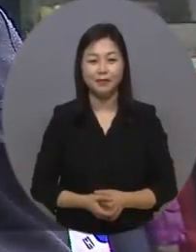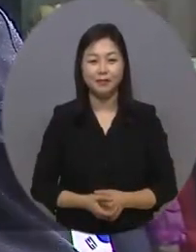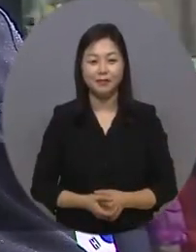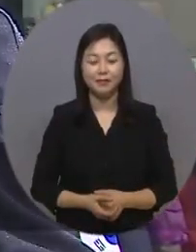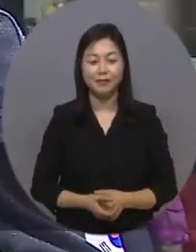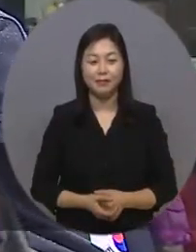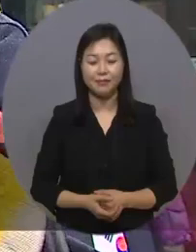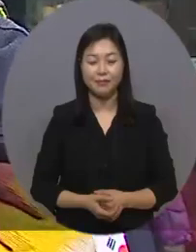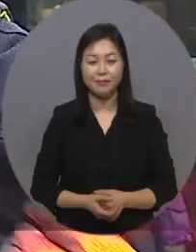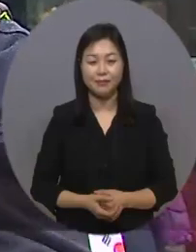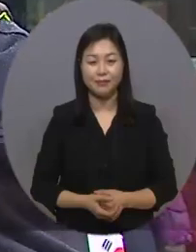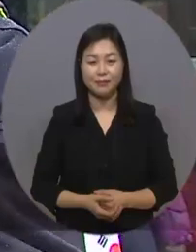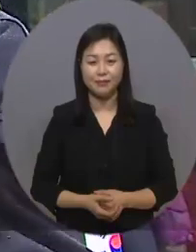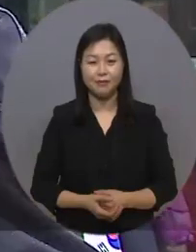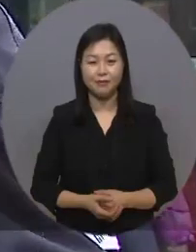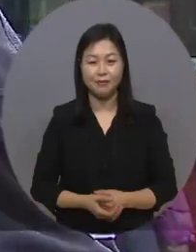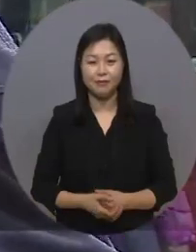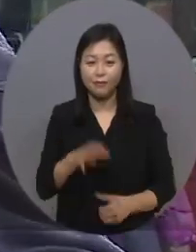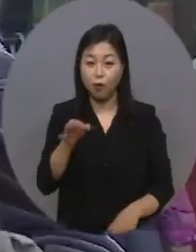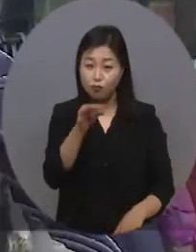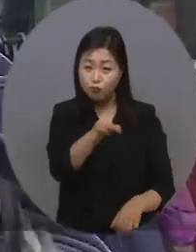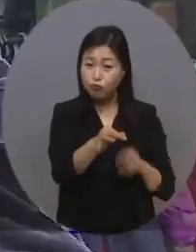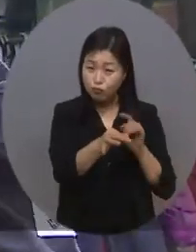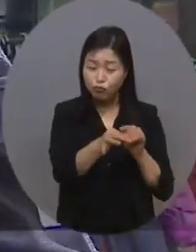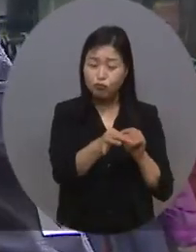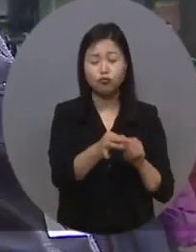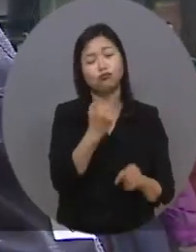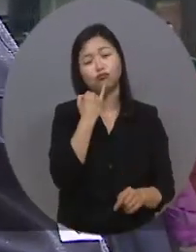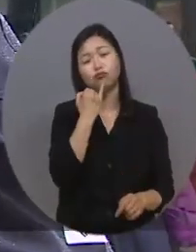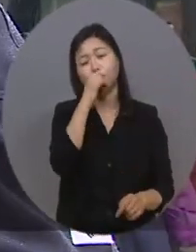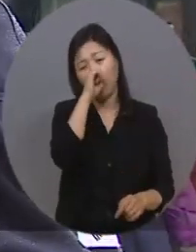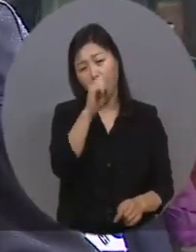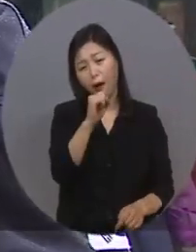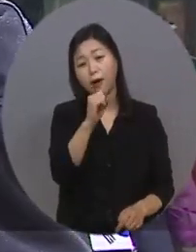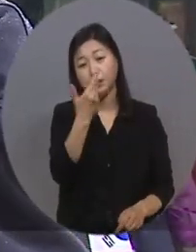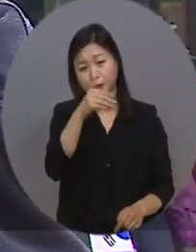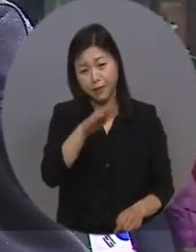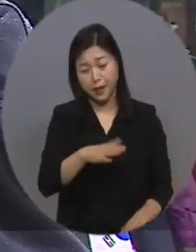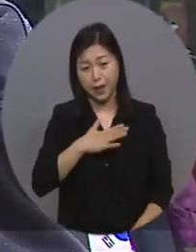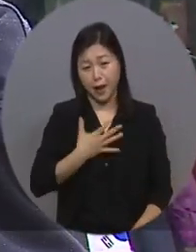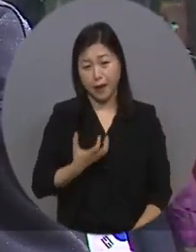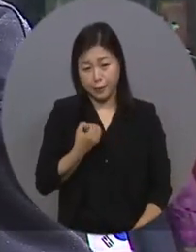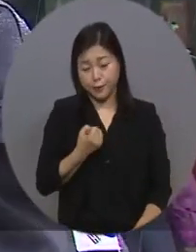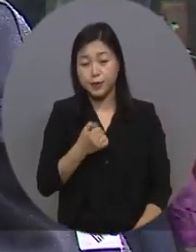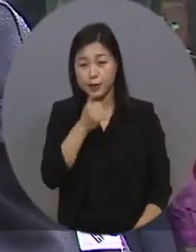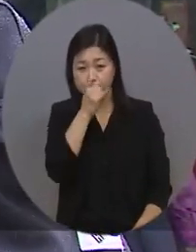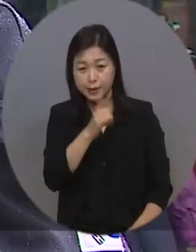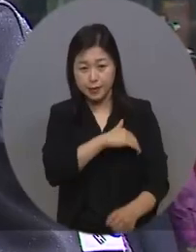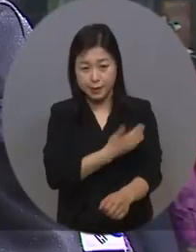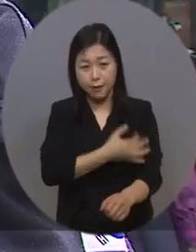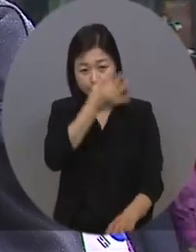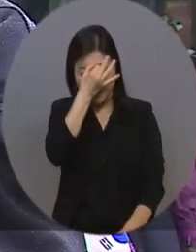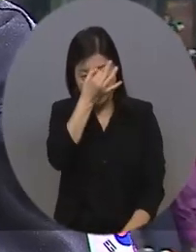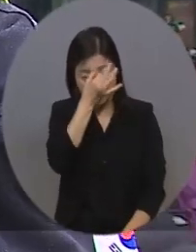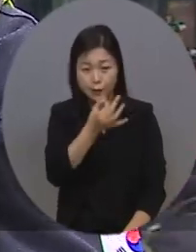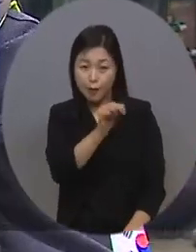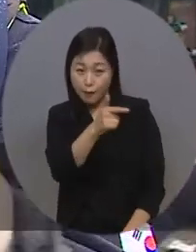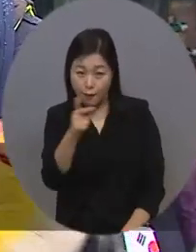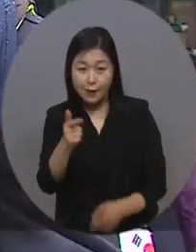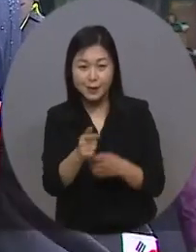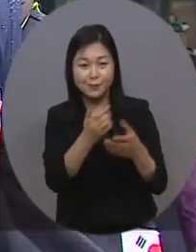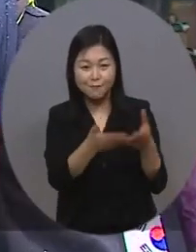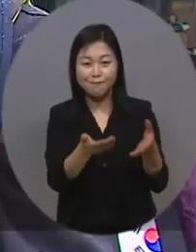물론 뭐 현금도 좋고 뭐 좋지만은 자기가 가지고 있는 그런 재능들